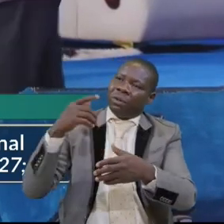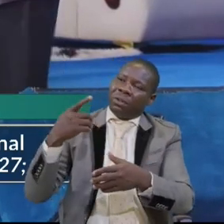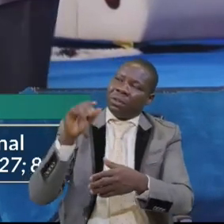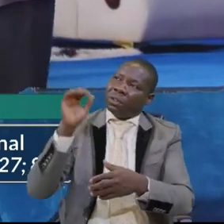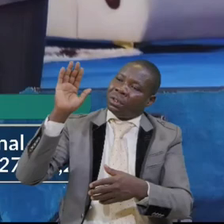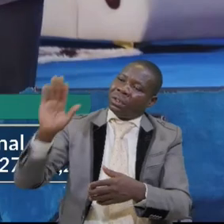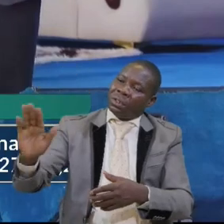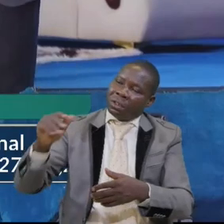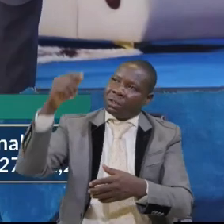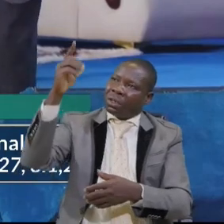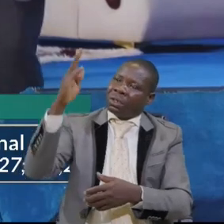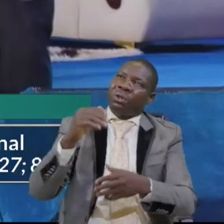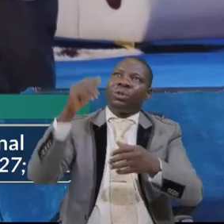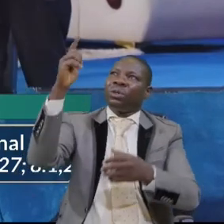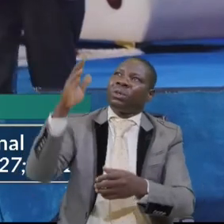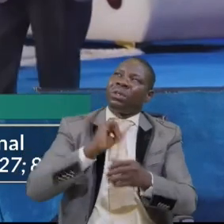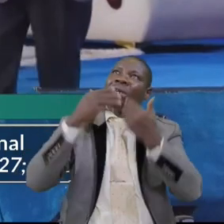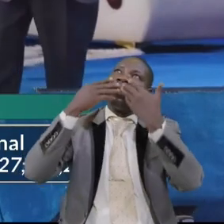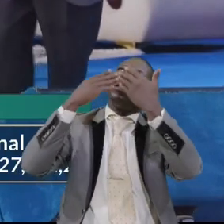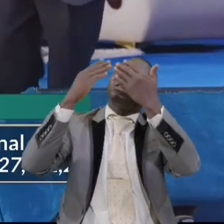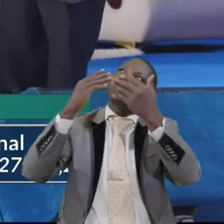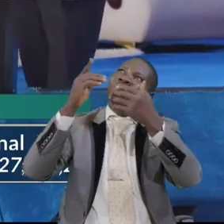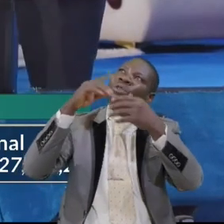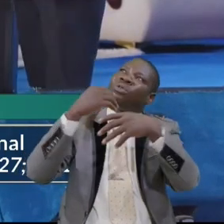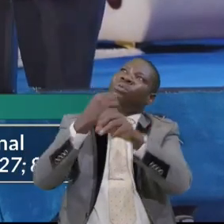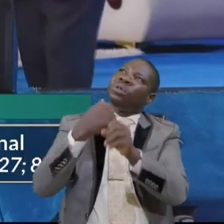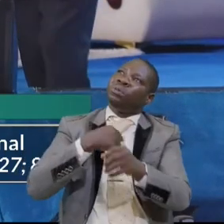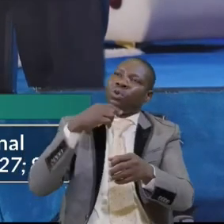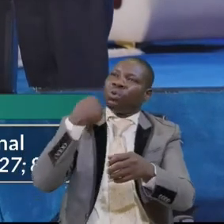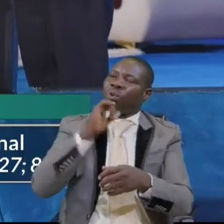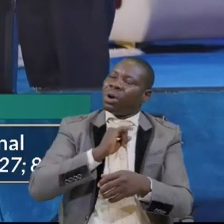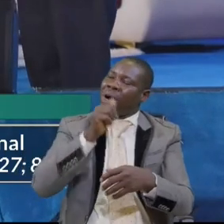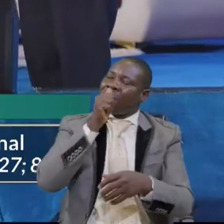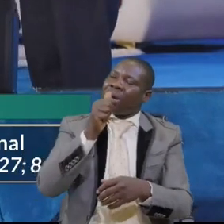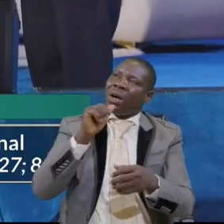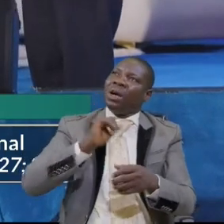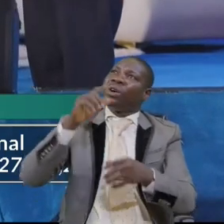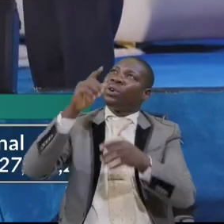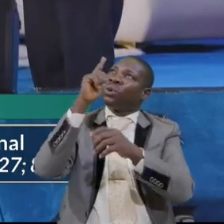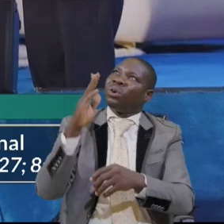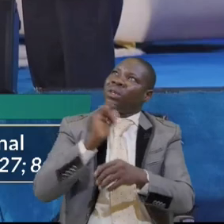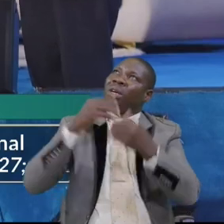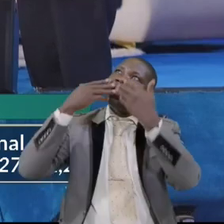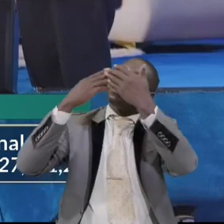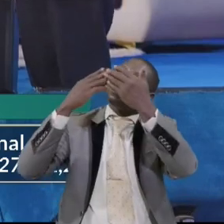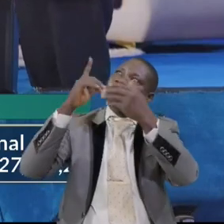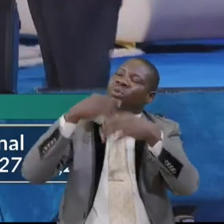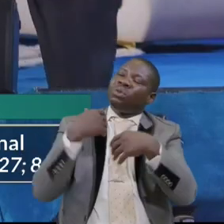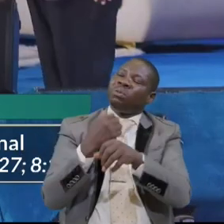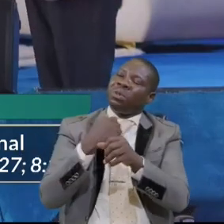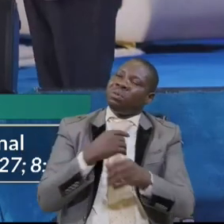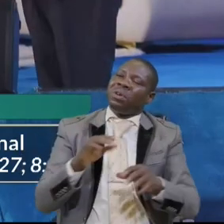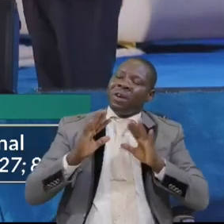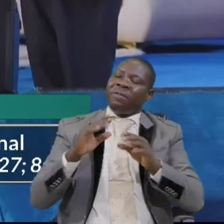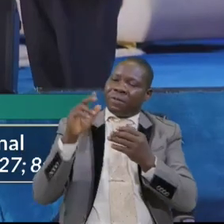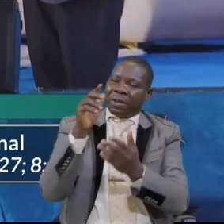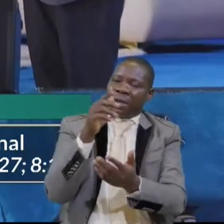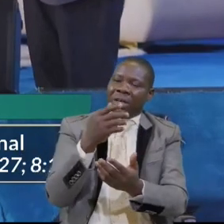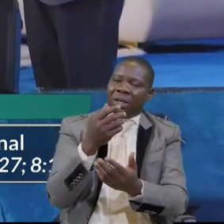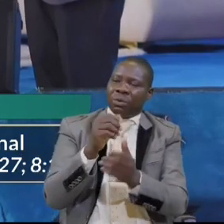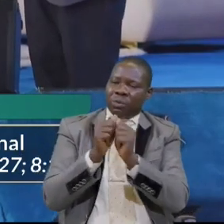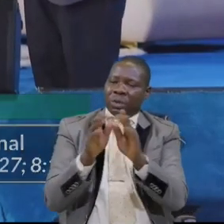te remercie. Tu as fait de moi ce que je suis. Seigneur, merci. Tu m'as rendu intrépide. Tu as renforcé mon